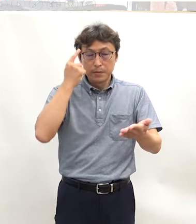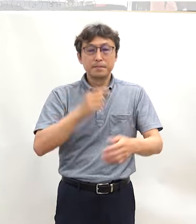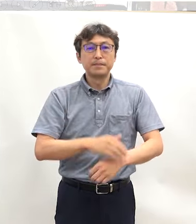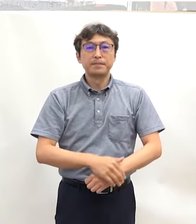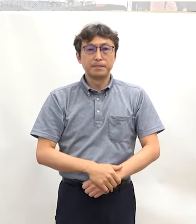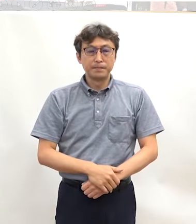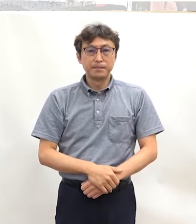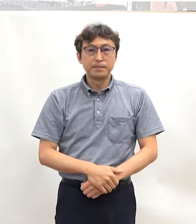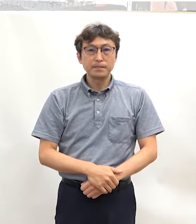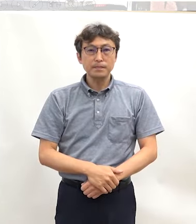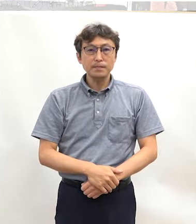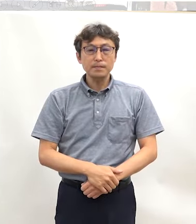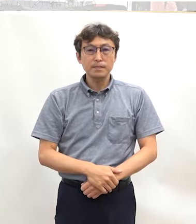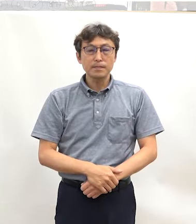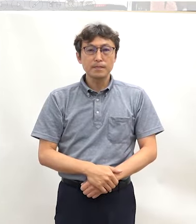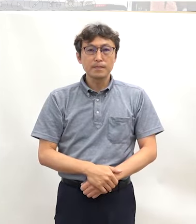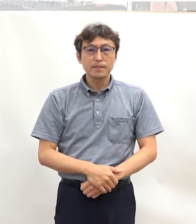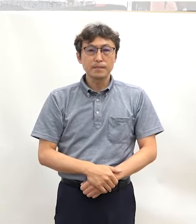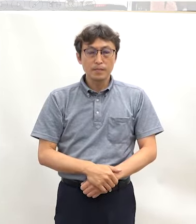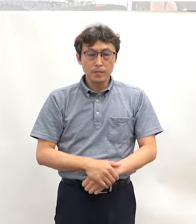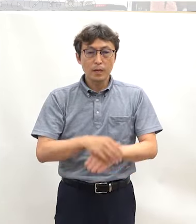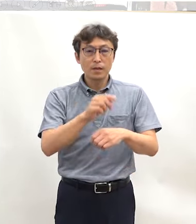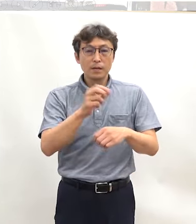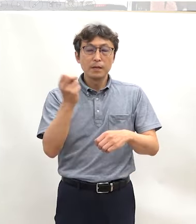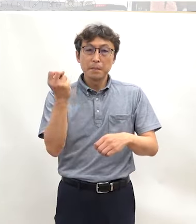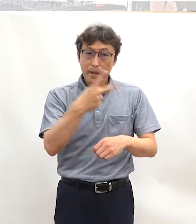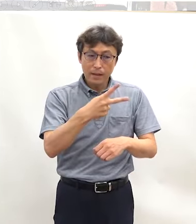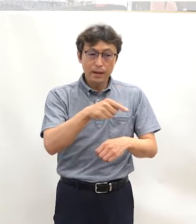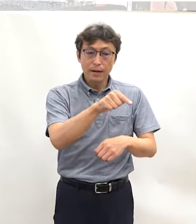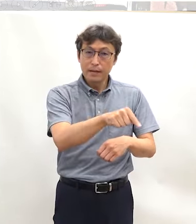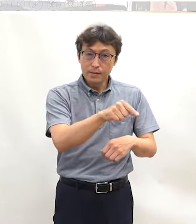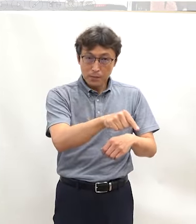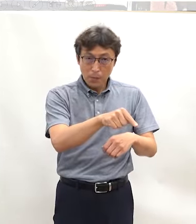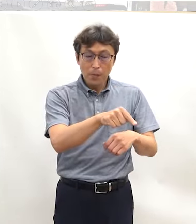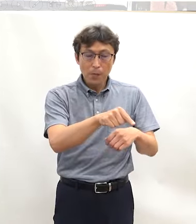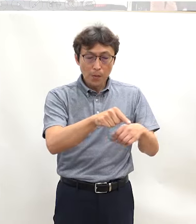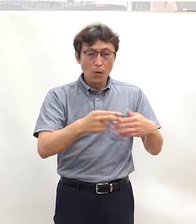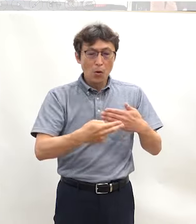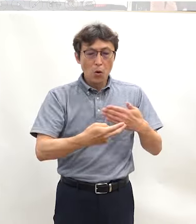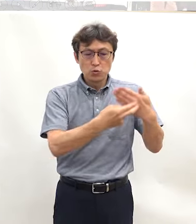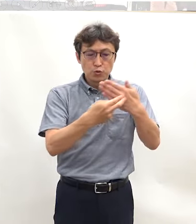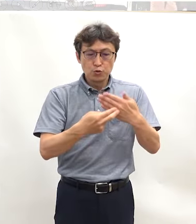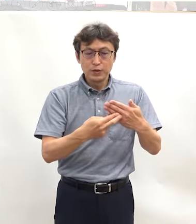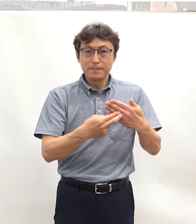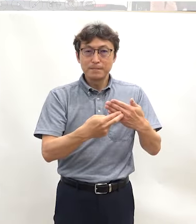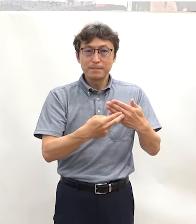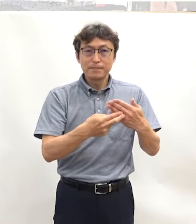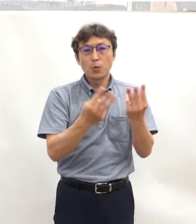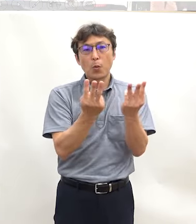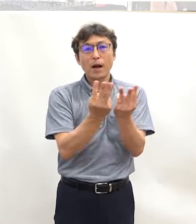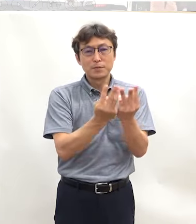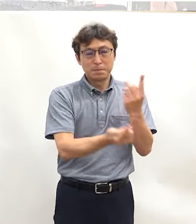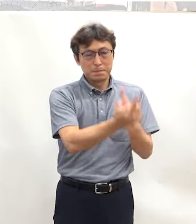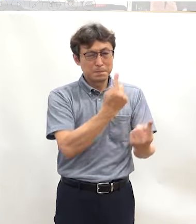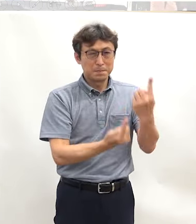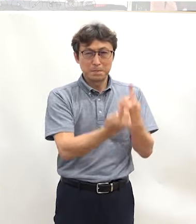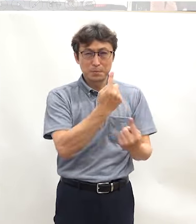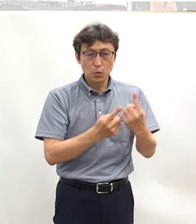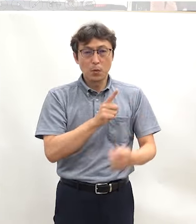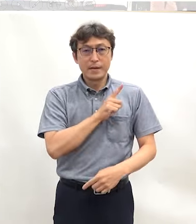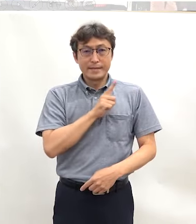小児科の、休日当番院の場合のですね、平均受診者の数というのは、1日あたり